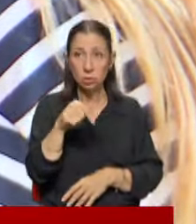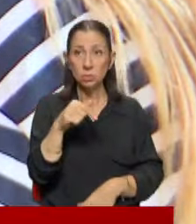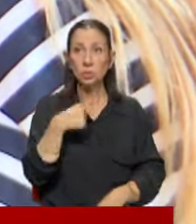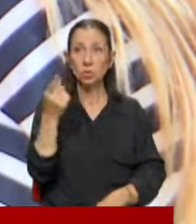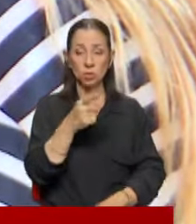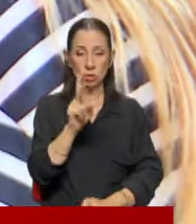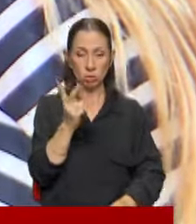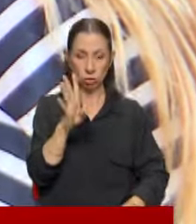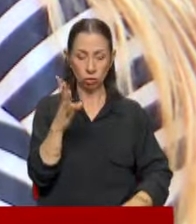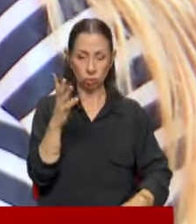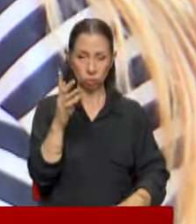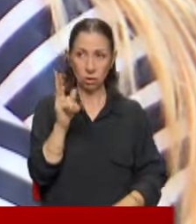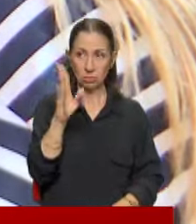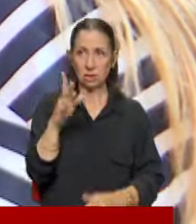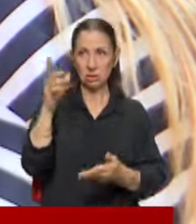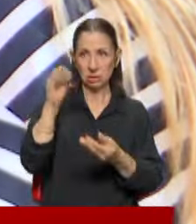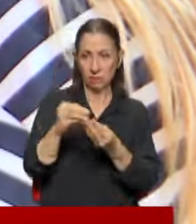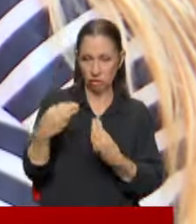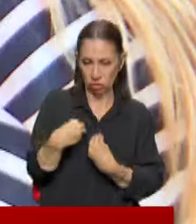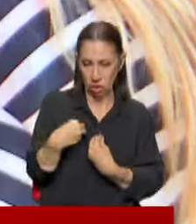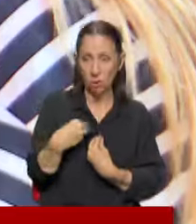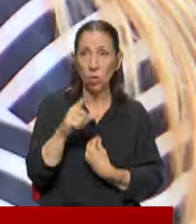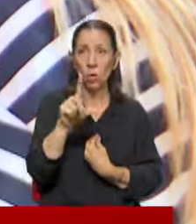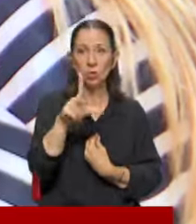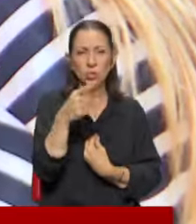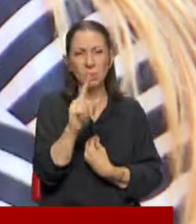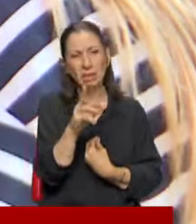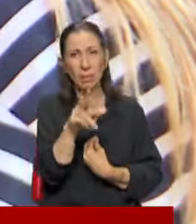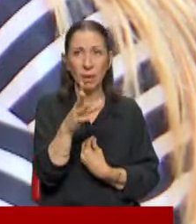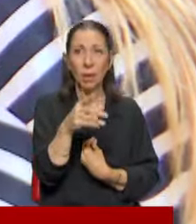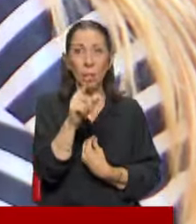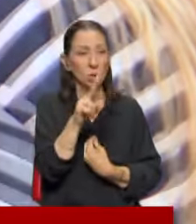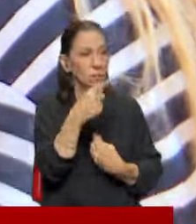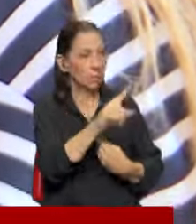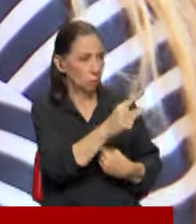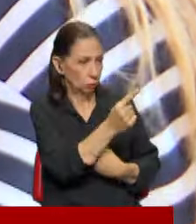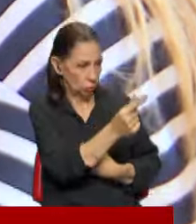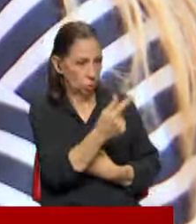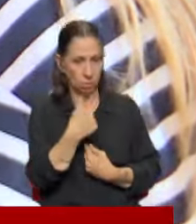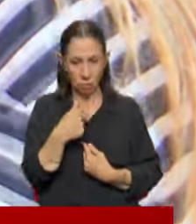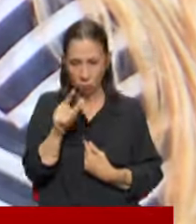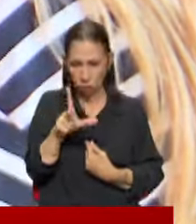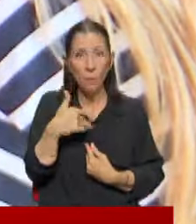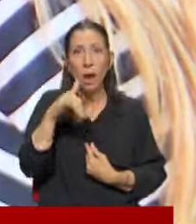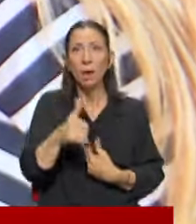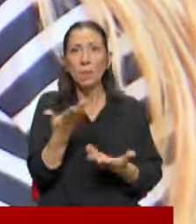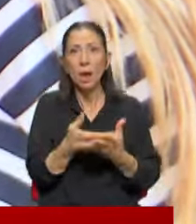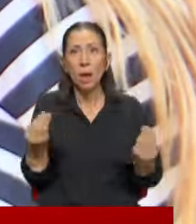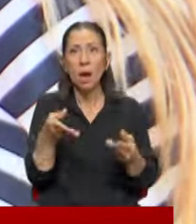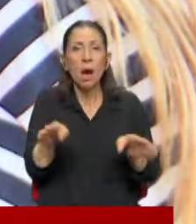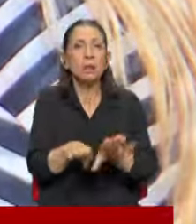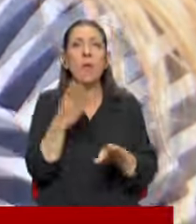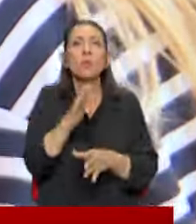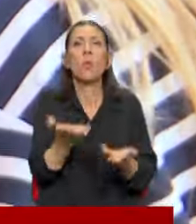bana %24,75 verecek. 13 küsur ediyor. Şimdi 12,5-13. Benim hakkım mı oldu? Bu çok